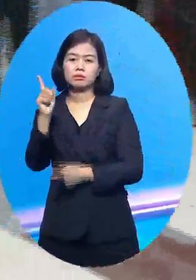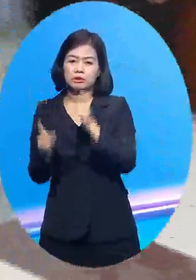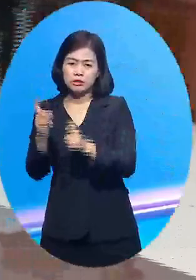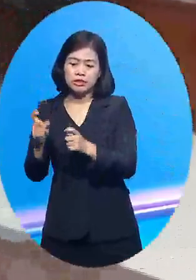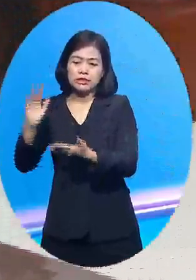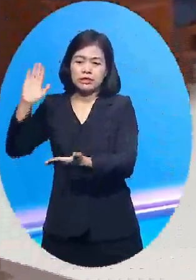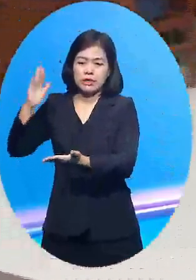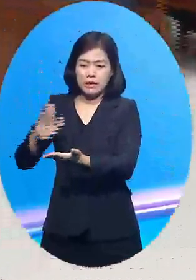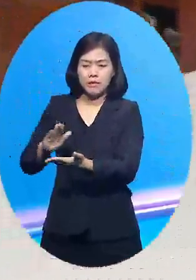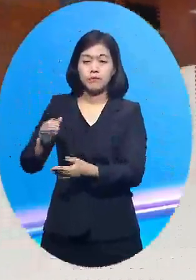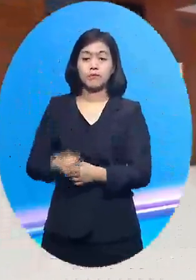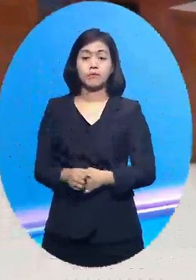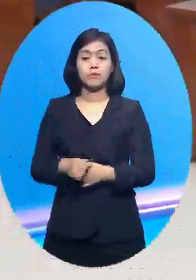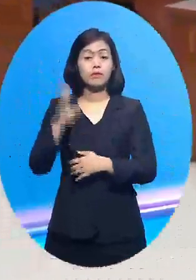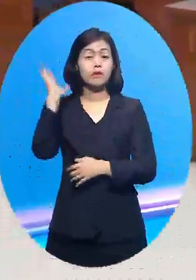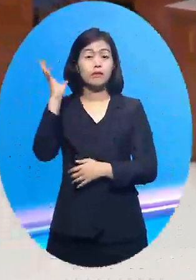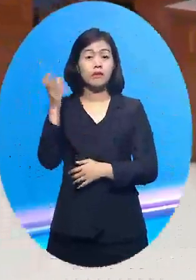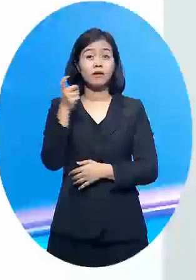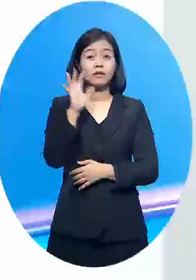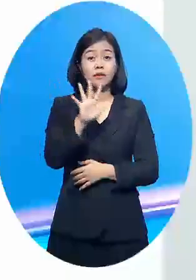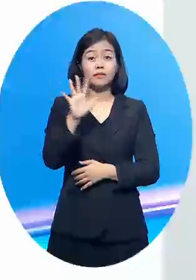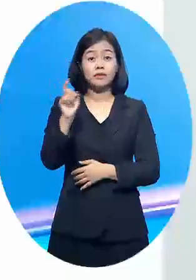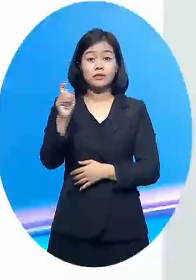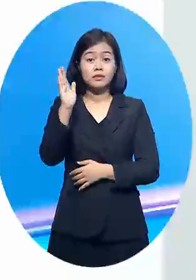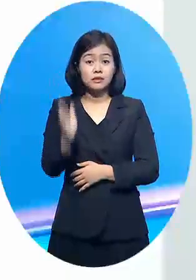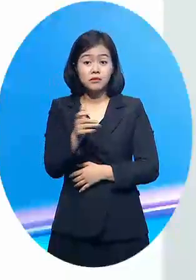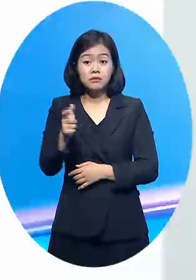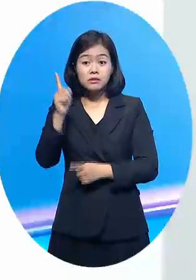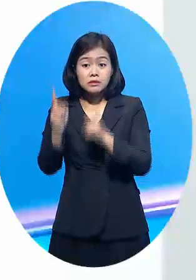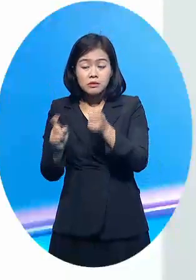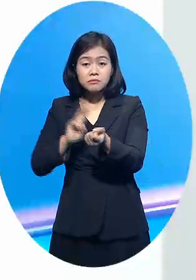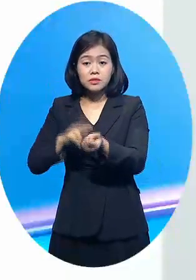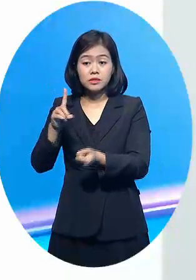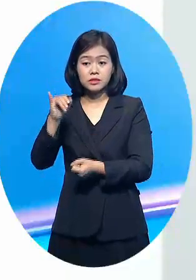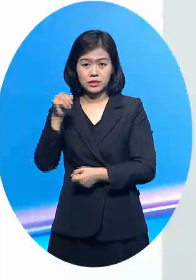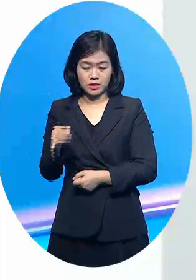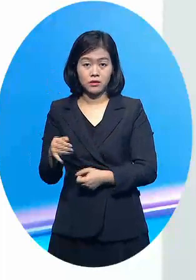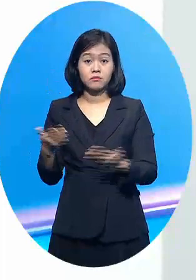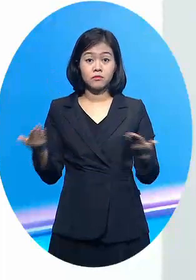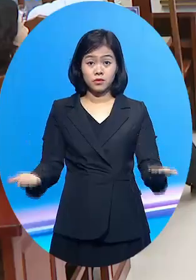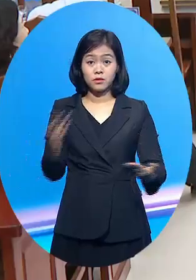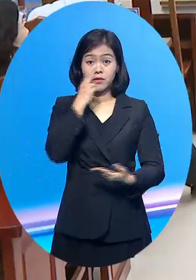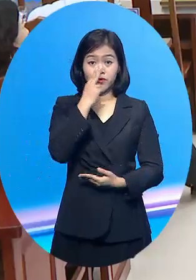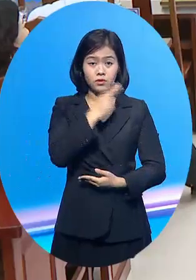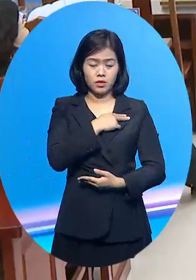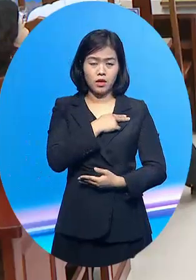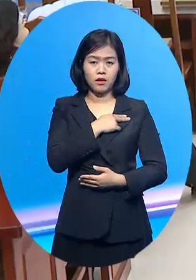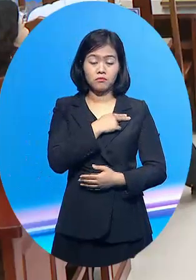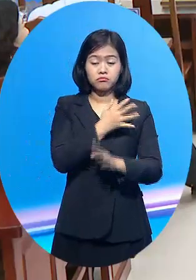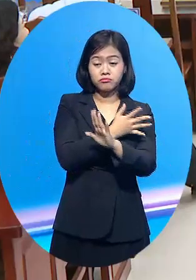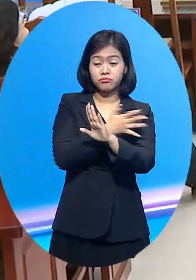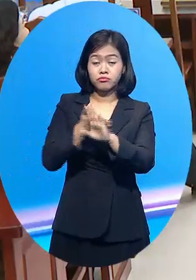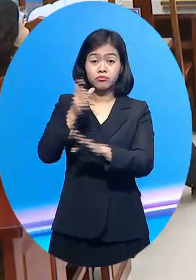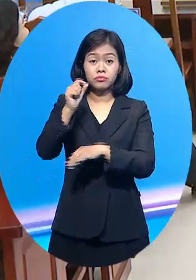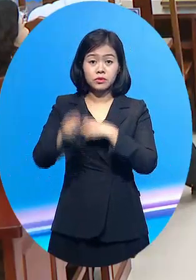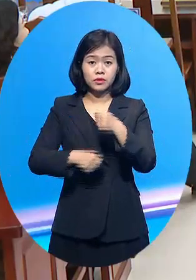khoảng 59.000 người tử vong vì căn bệnh này. Tại Việt Nam, mặc dù đã đạt được một số tiến bộ trong 10 năm qua, nhưng vẫn tiếp tục ghi nhận từ